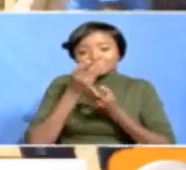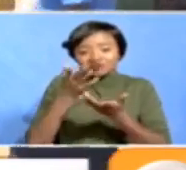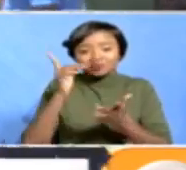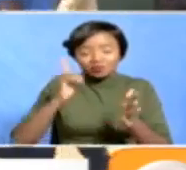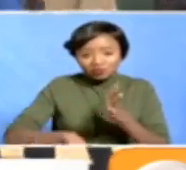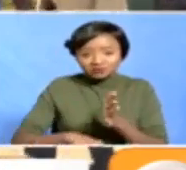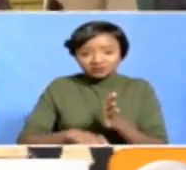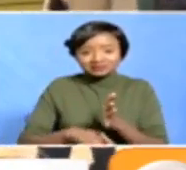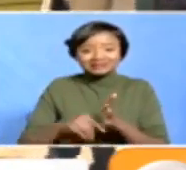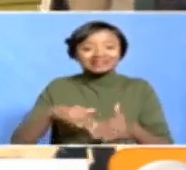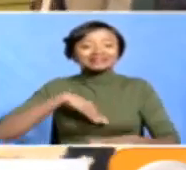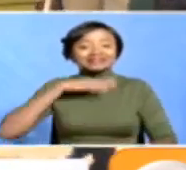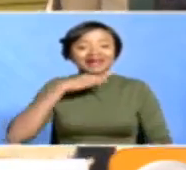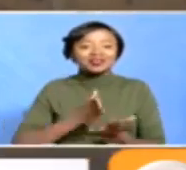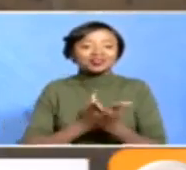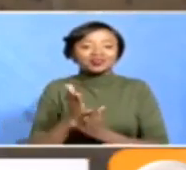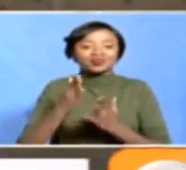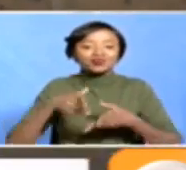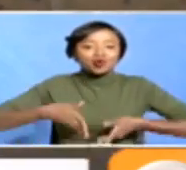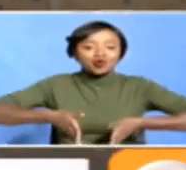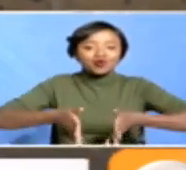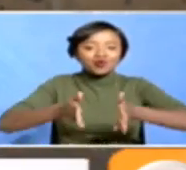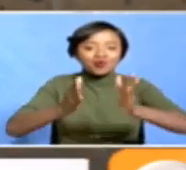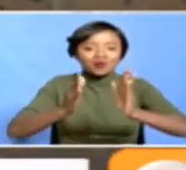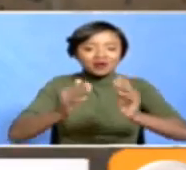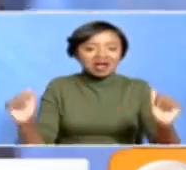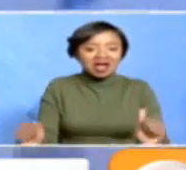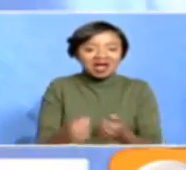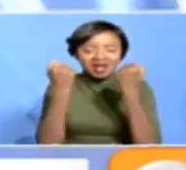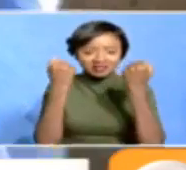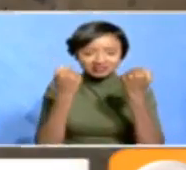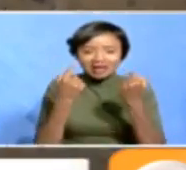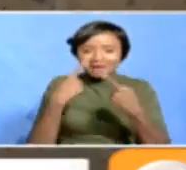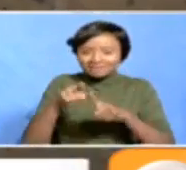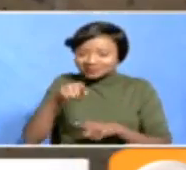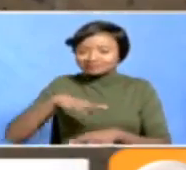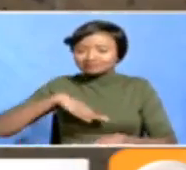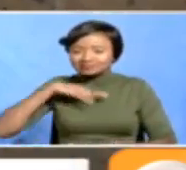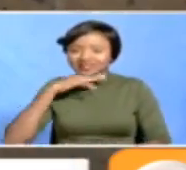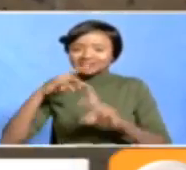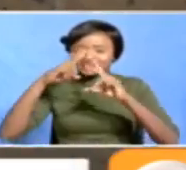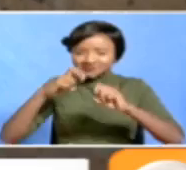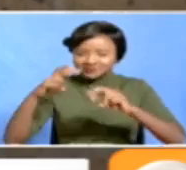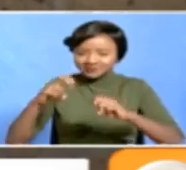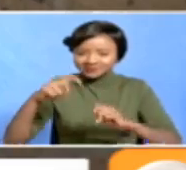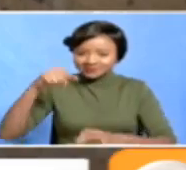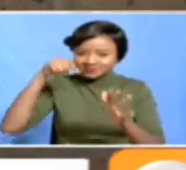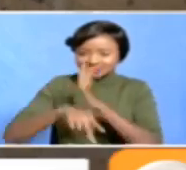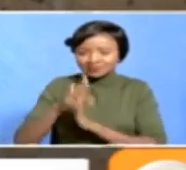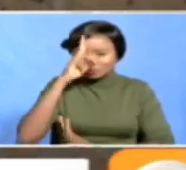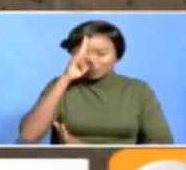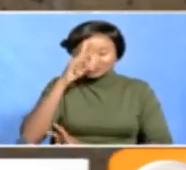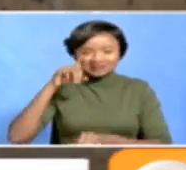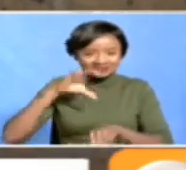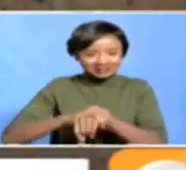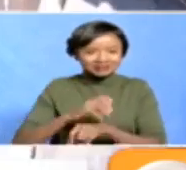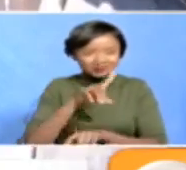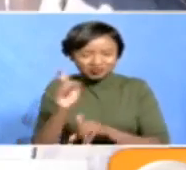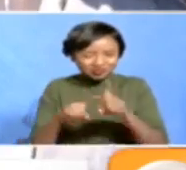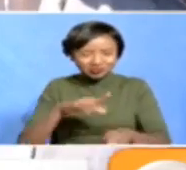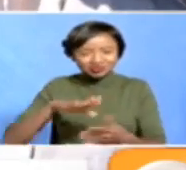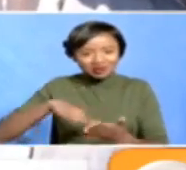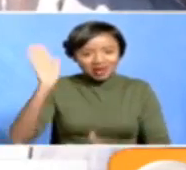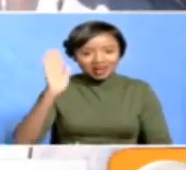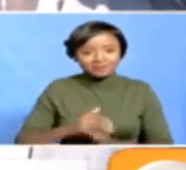aliaga kufuatia ajali ya barabarani. Hata hivyo, kifo chake kinachoendelea kuchunguzwa na maafisa wa polisi kimezua maswali bila majibu.